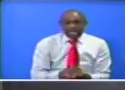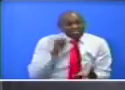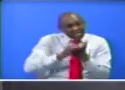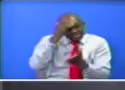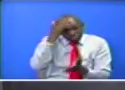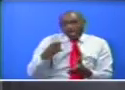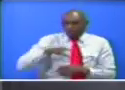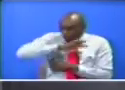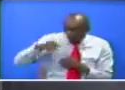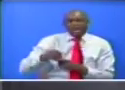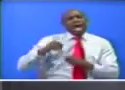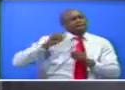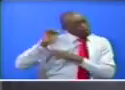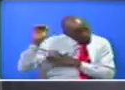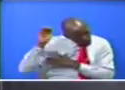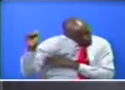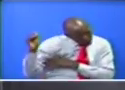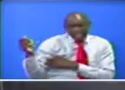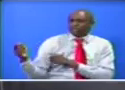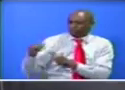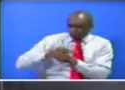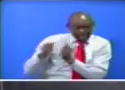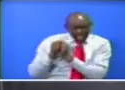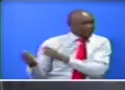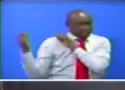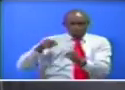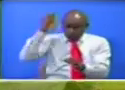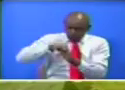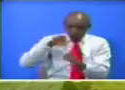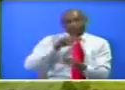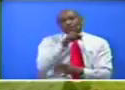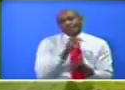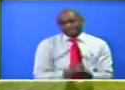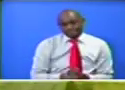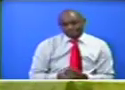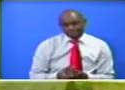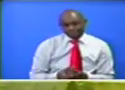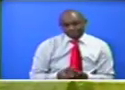sisi tulitokea asubuhi na mapema tukajikuchana sisi wote ili kwenda kumpigia kura.